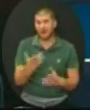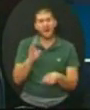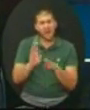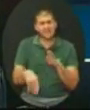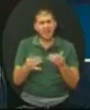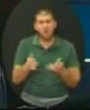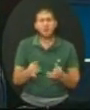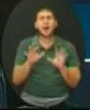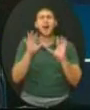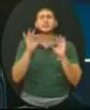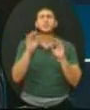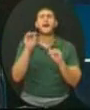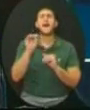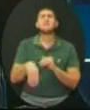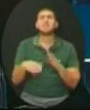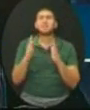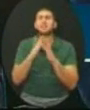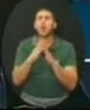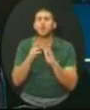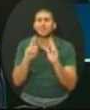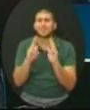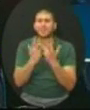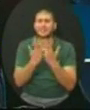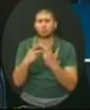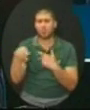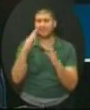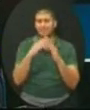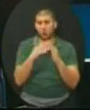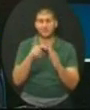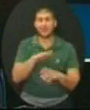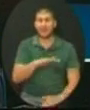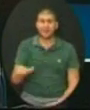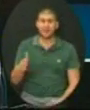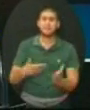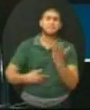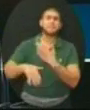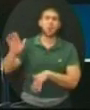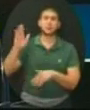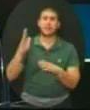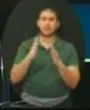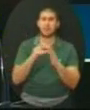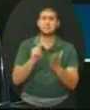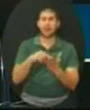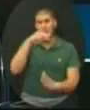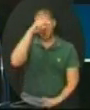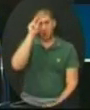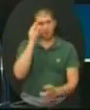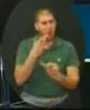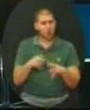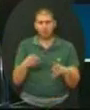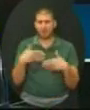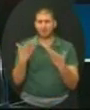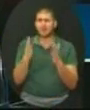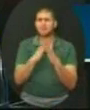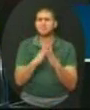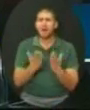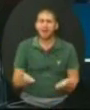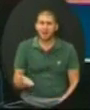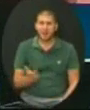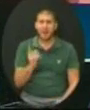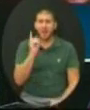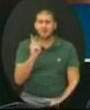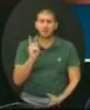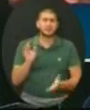שחסרים היום עשרות אלפי דירות בדיור הציבורי, וילדים היום מוצאים מהבית בגלל שההורים שלהם לא יכולים להעמיד להם קורת גג.